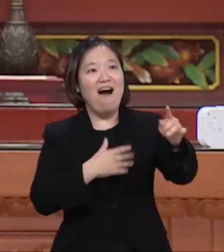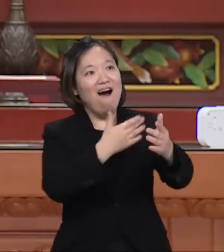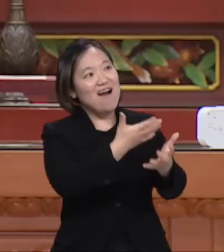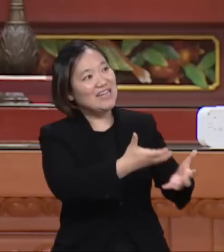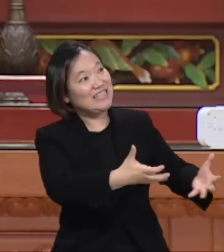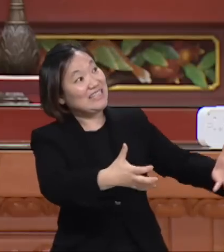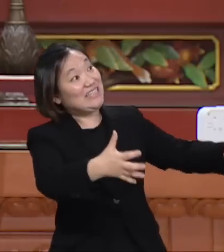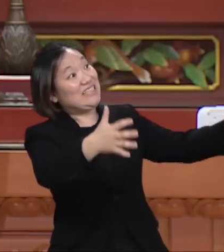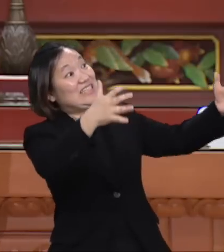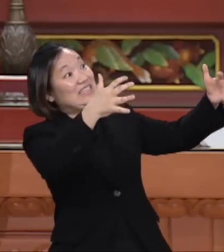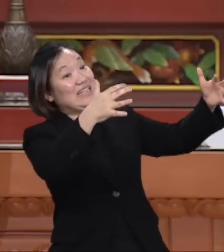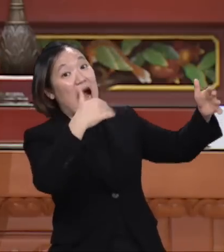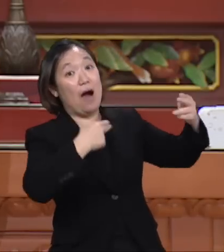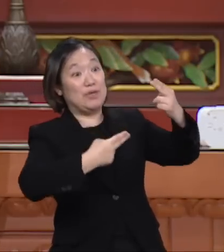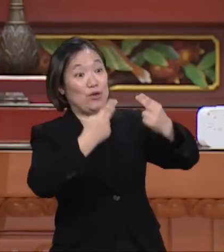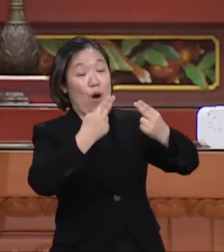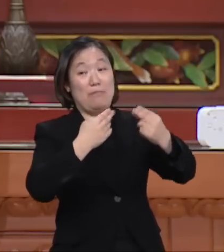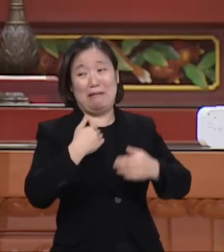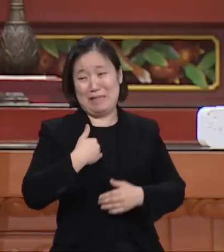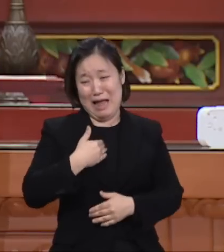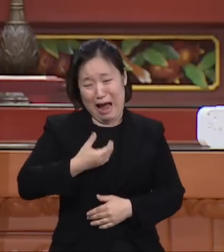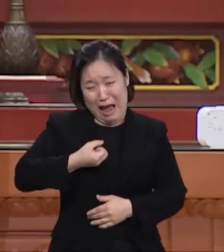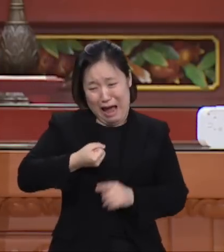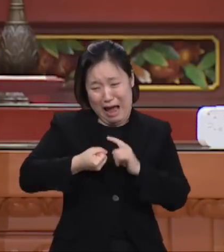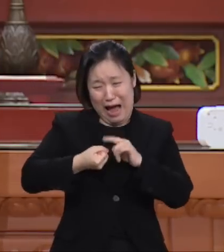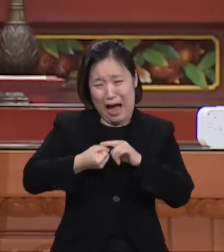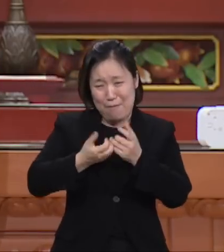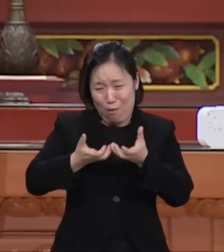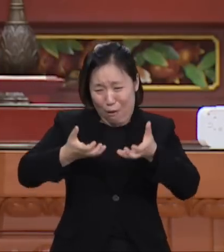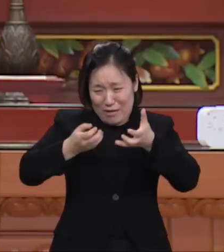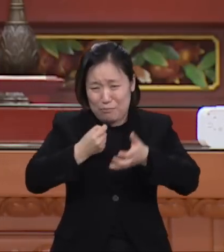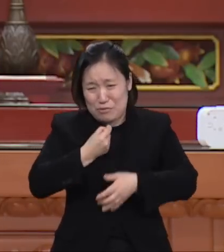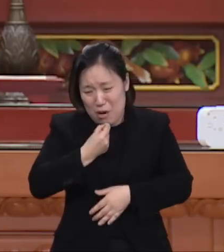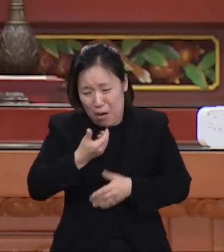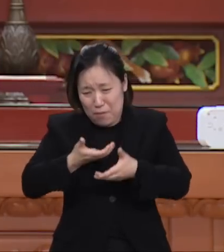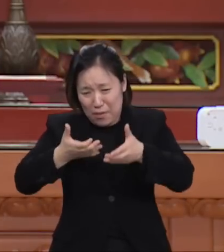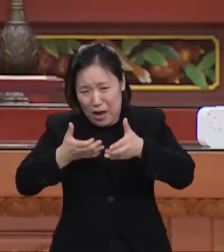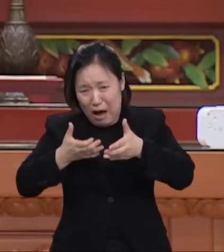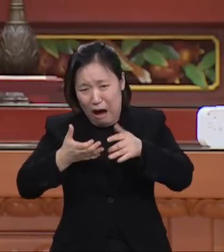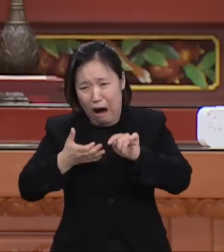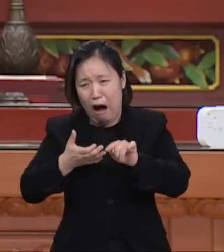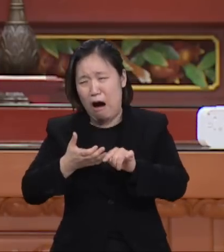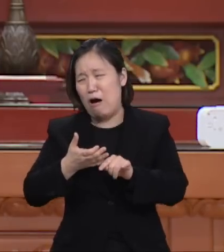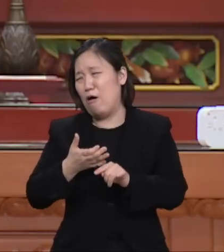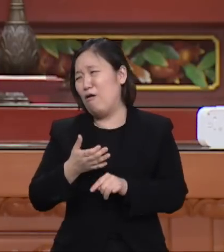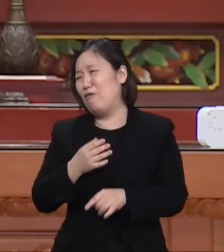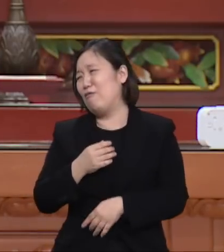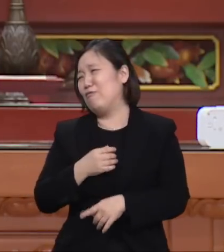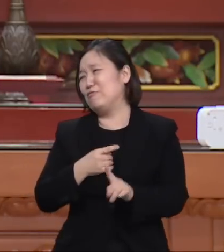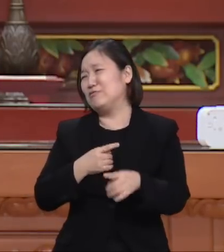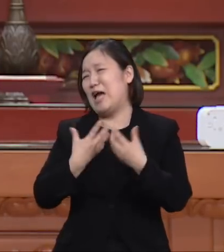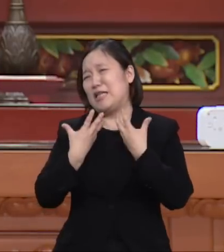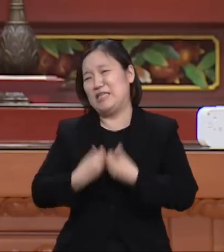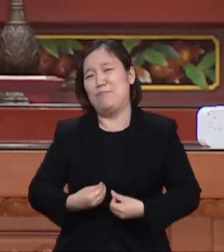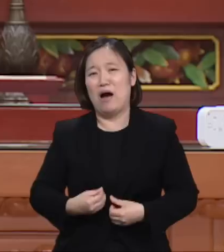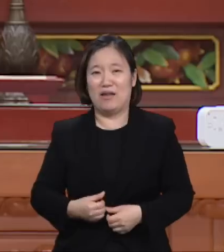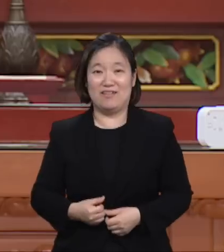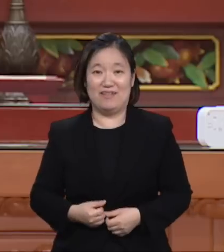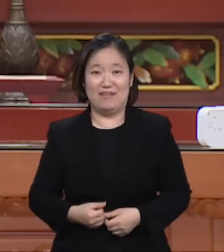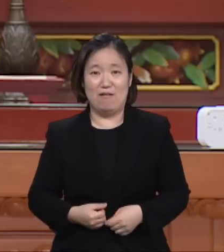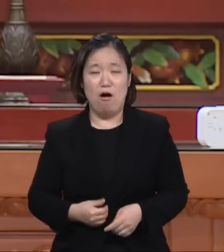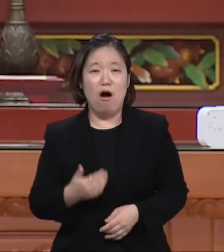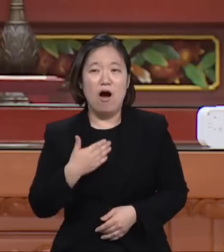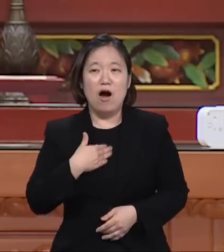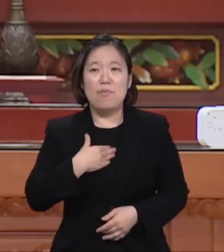비교해보면 천배 차이 나더래요 너무 작아가지고 자기가 깜짝 놀래서 내 거는 왜 저렇게